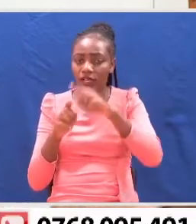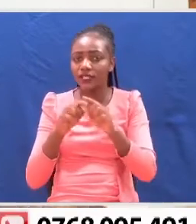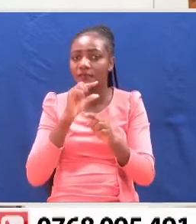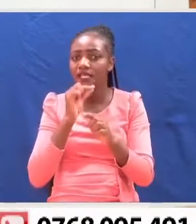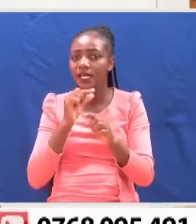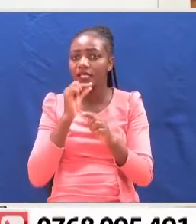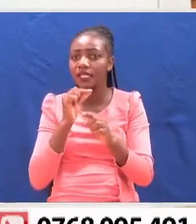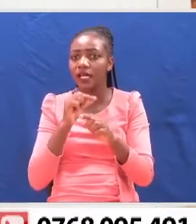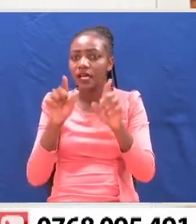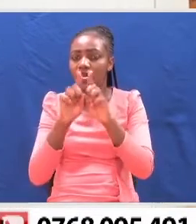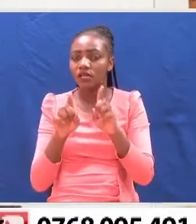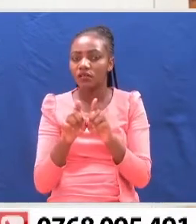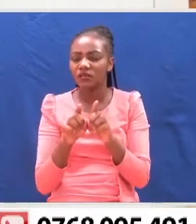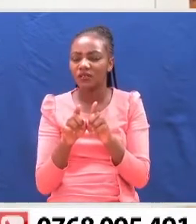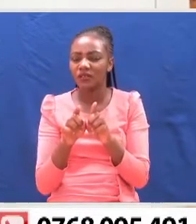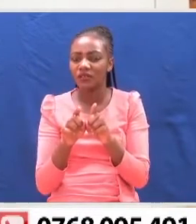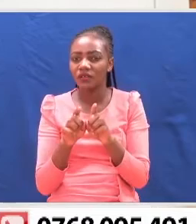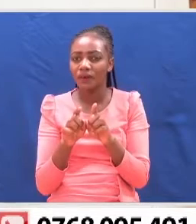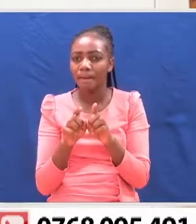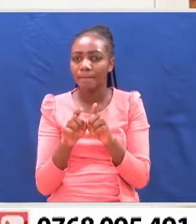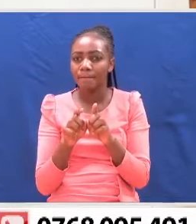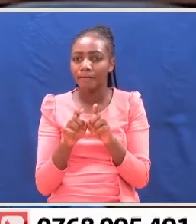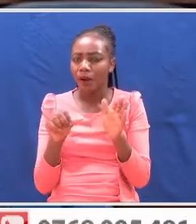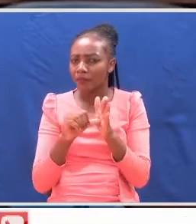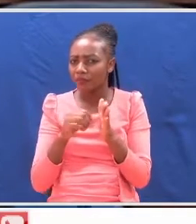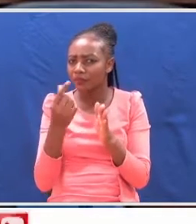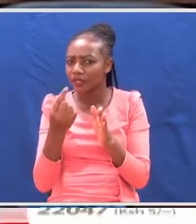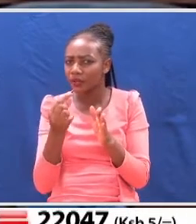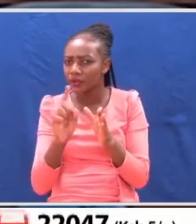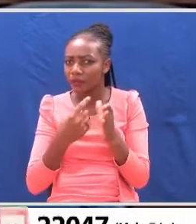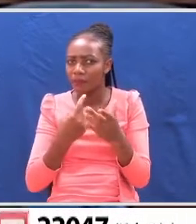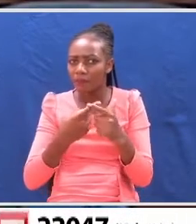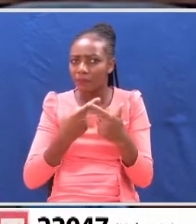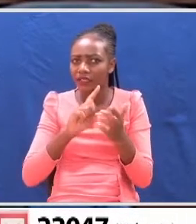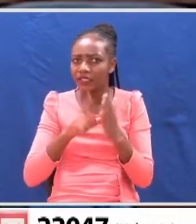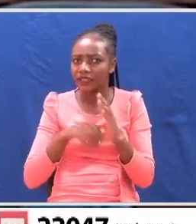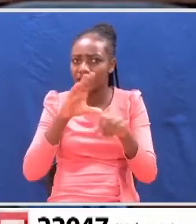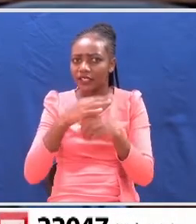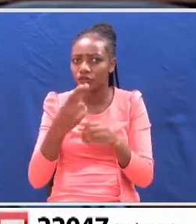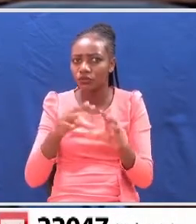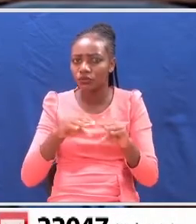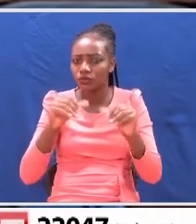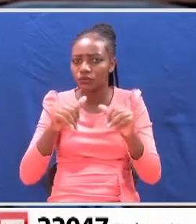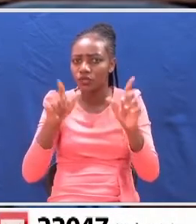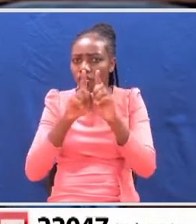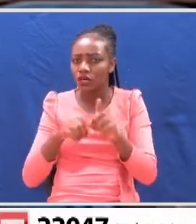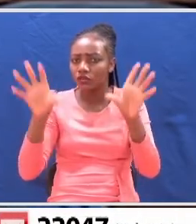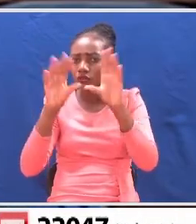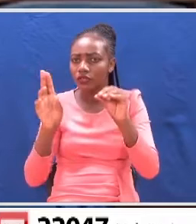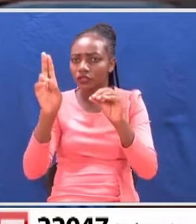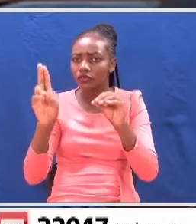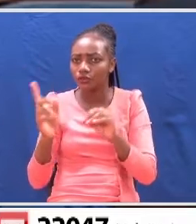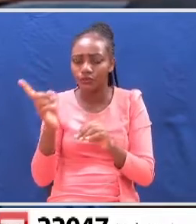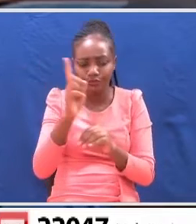ndio pia wakafika. Ni shida kidogo, pia wakakuja na solutions mbili. Ikabidi paka Mheshimiwa Rais mwenyewe